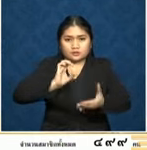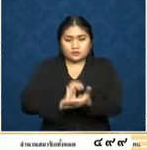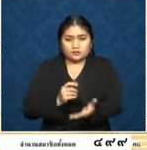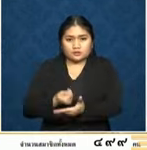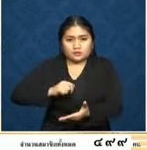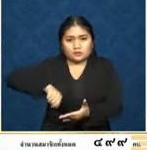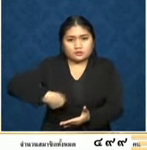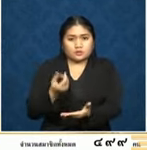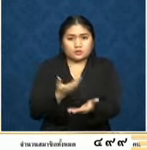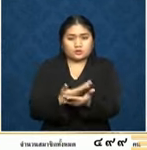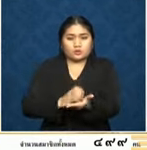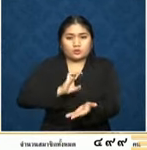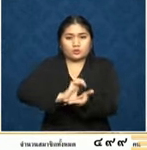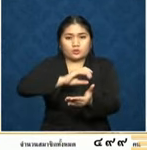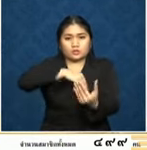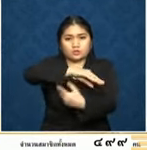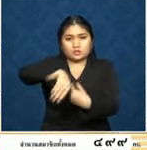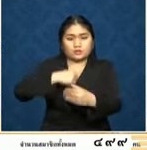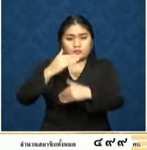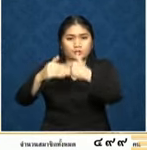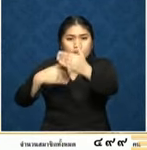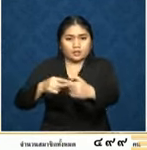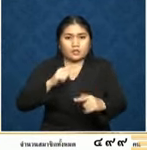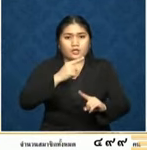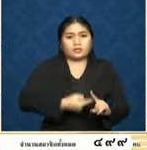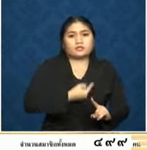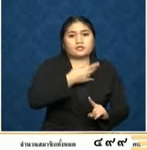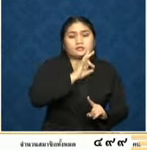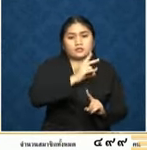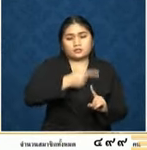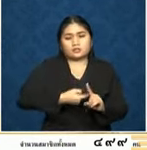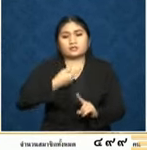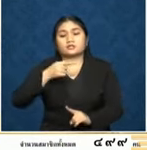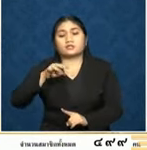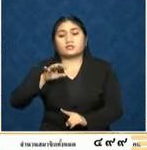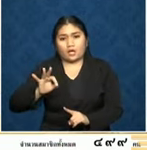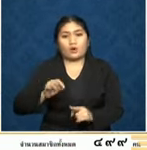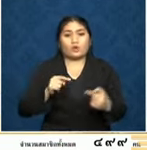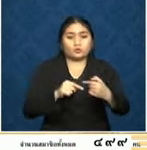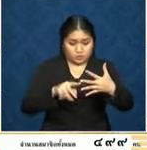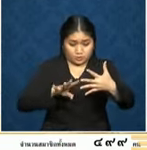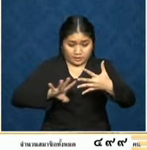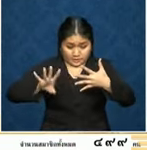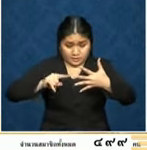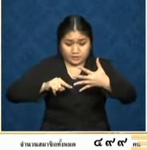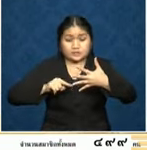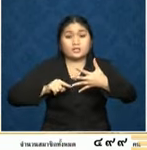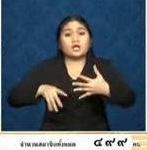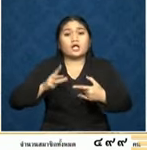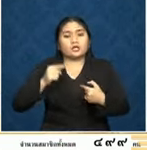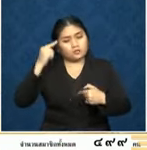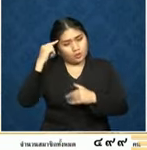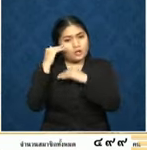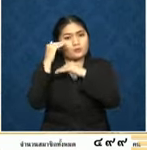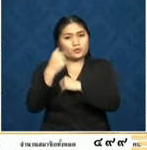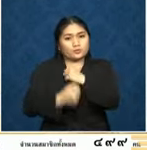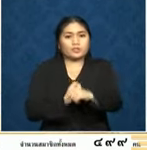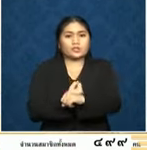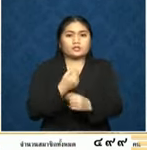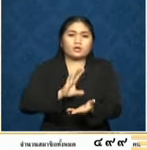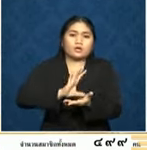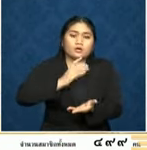งทุนการพัฒนาเศรษฐกิจในช่วงเดือนกรกฎาคมถึงเดือนกันยายนหรือช่วงไตรมาส4ดังนั้นจึงควรที่จะกำหนดปีงบประมาณให้